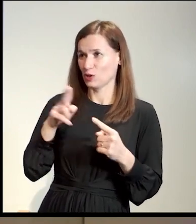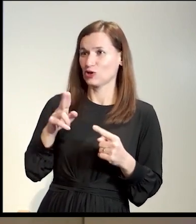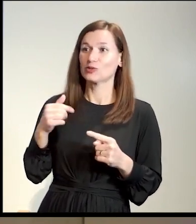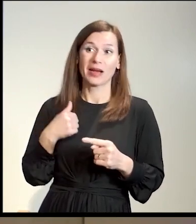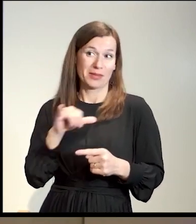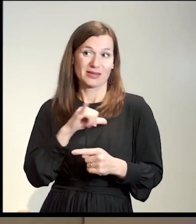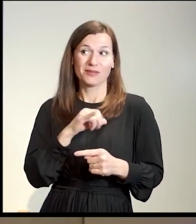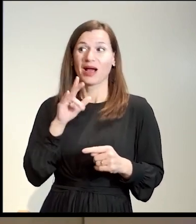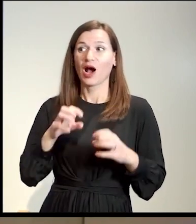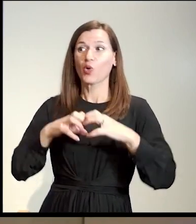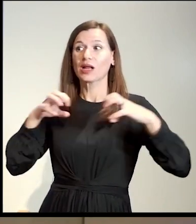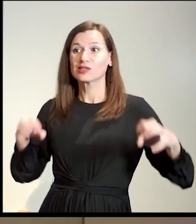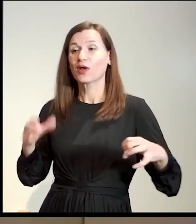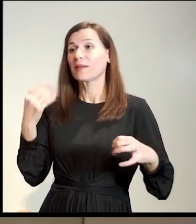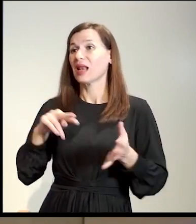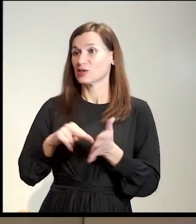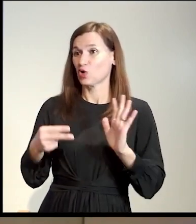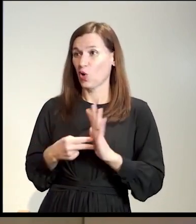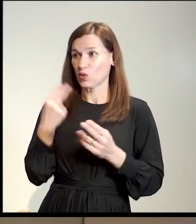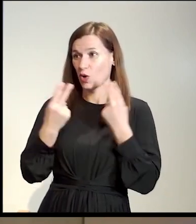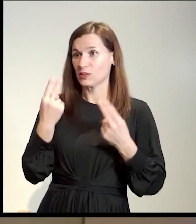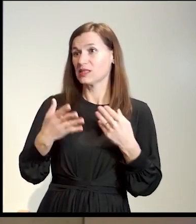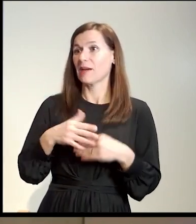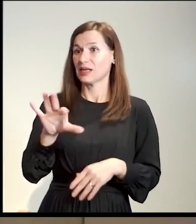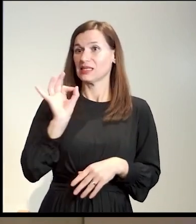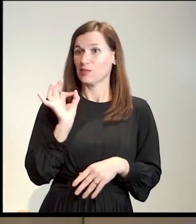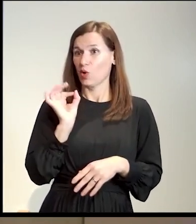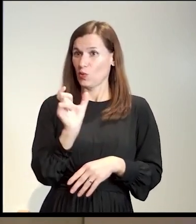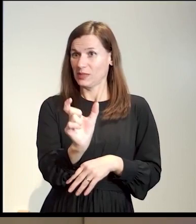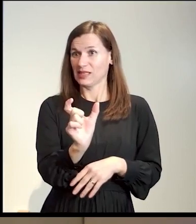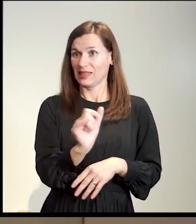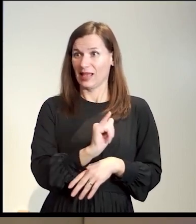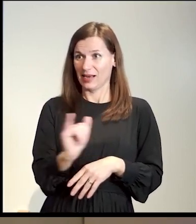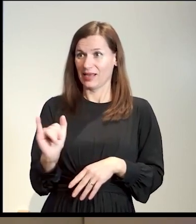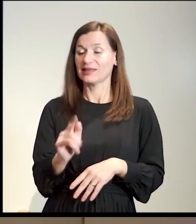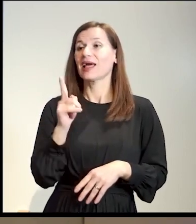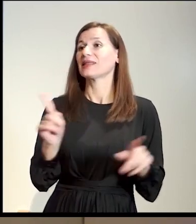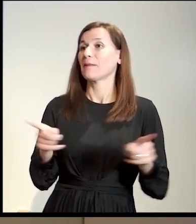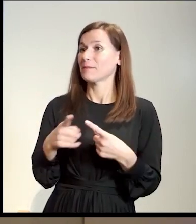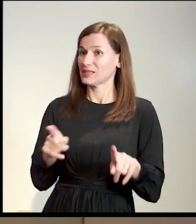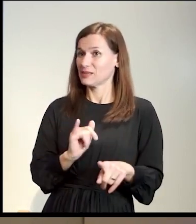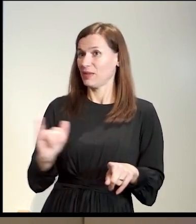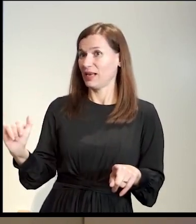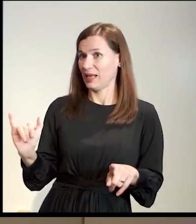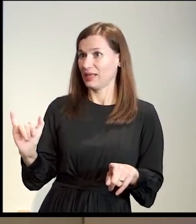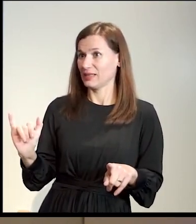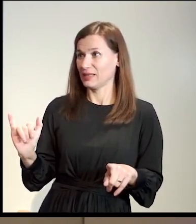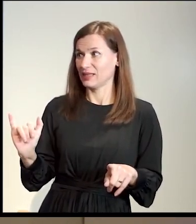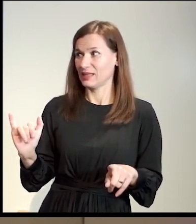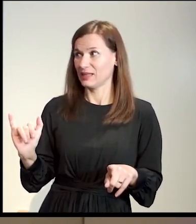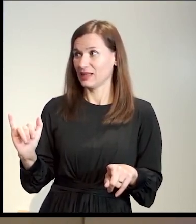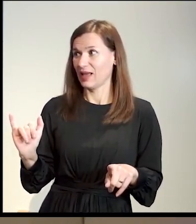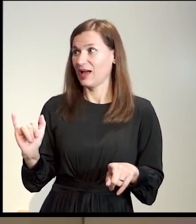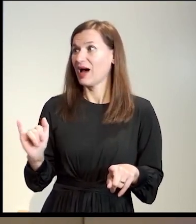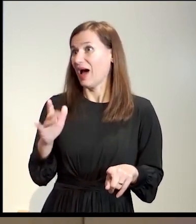je bila strokovna komisija pri izboru besede leta in pesmi leta, se je kdaj razplamtela